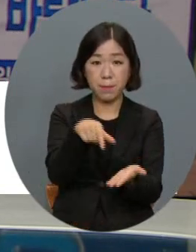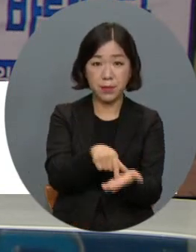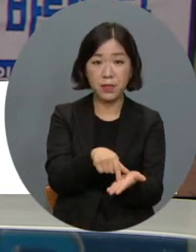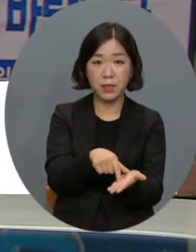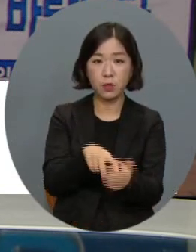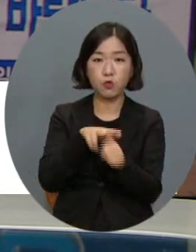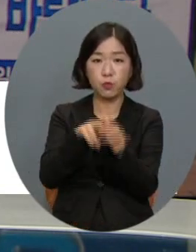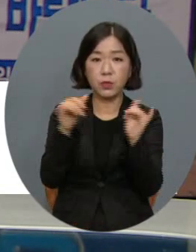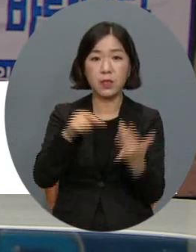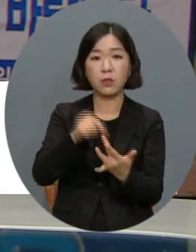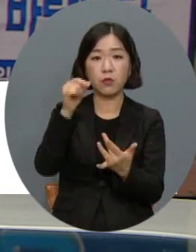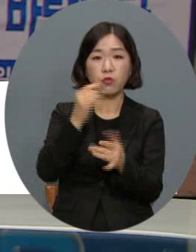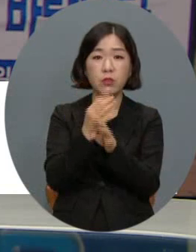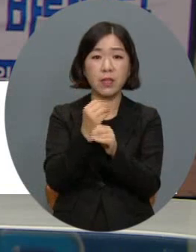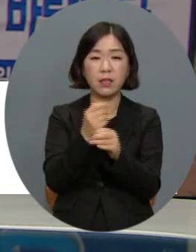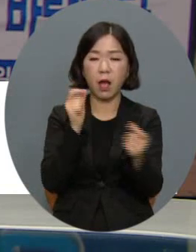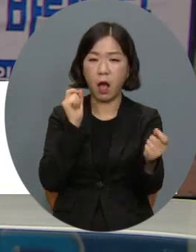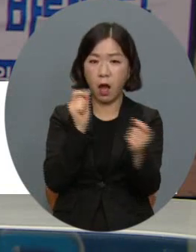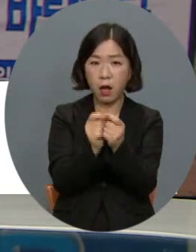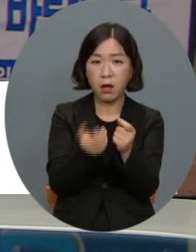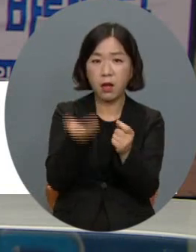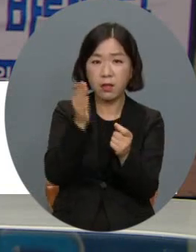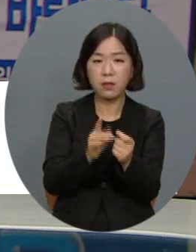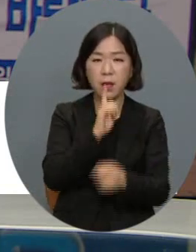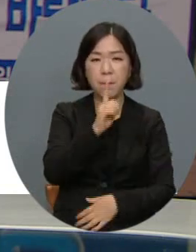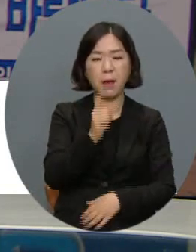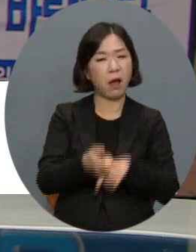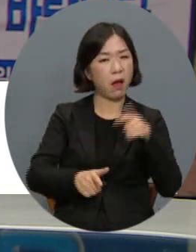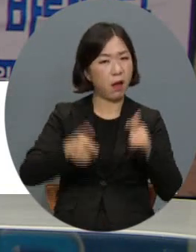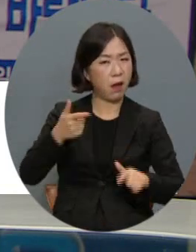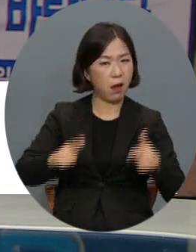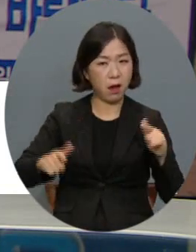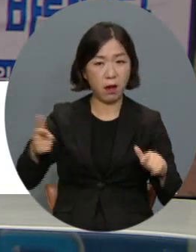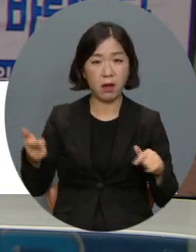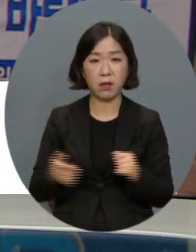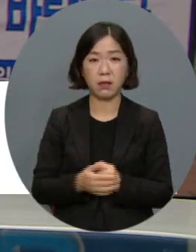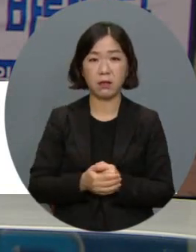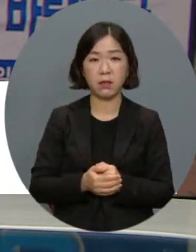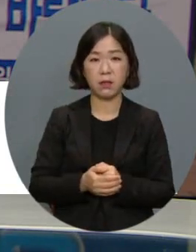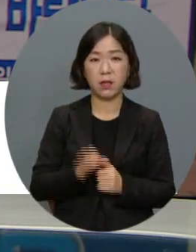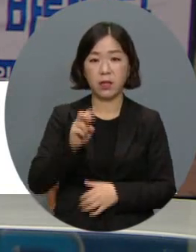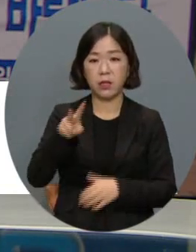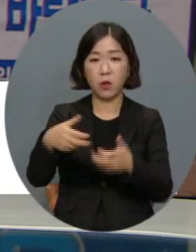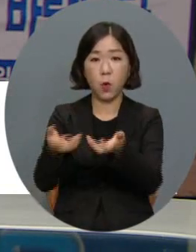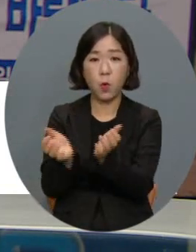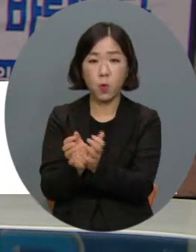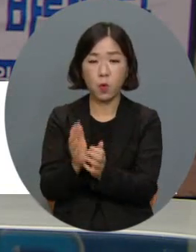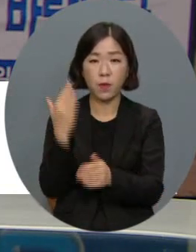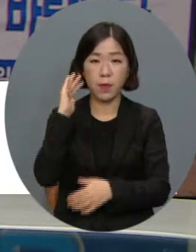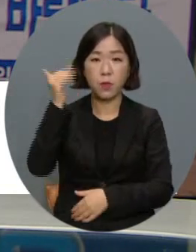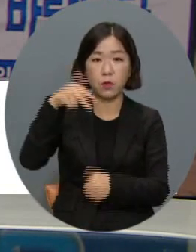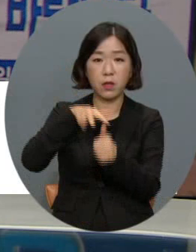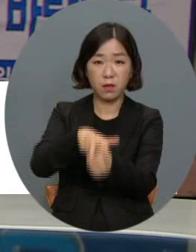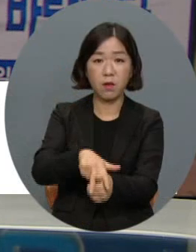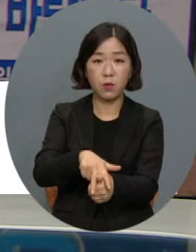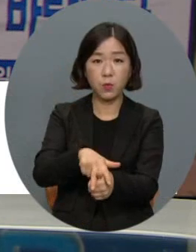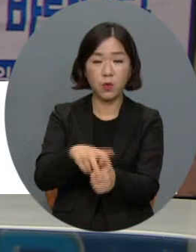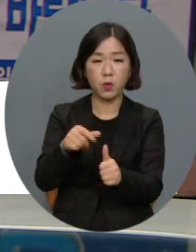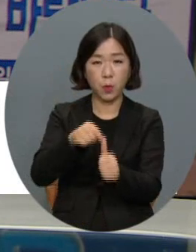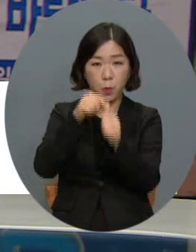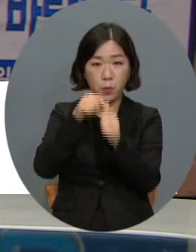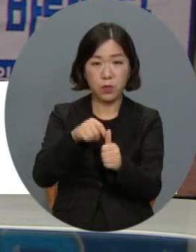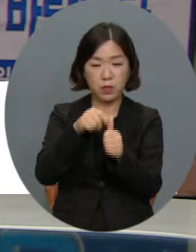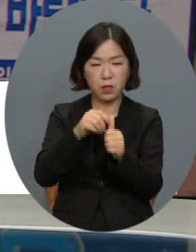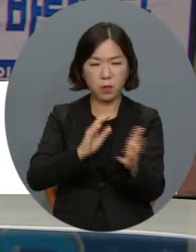시점이 다가오는데 후보들마다 다른 목소리를 내고 있기 때문인데요. 여권의 대권 후보 경선 연기 논란이 대구